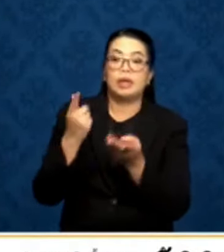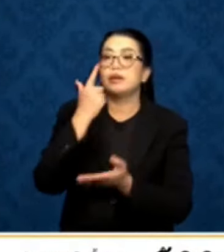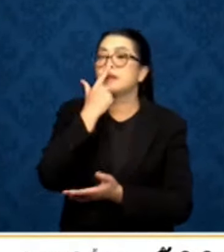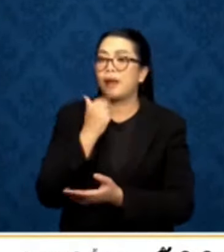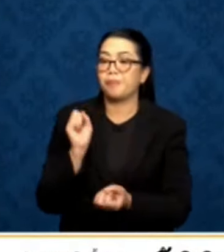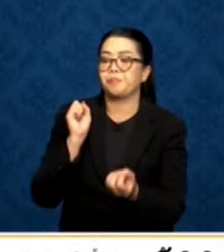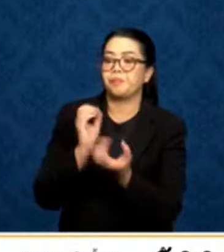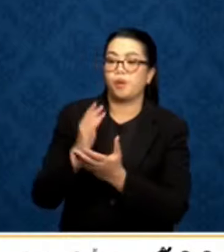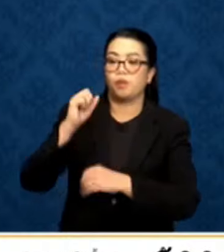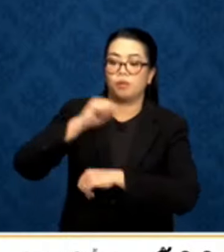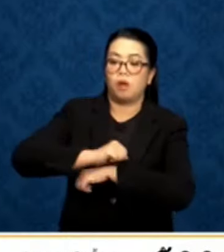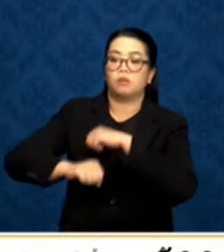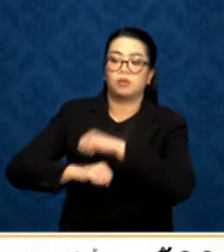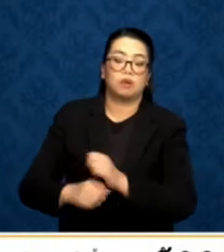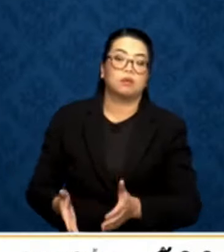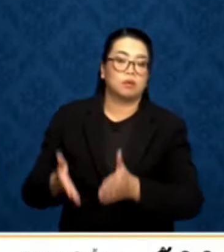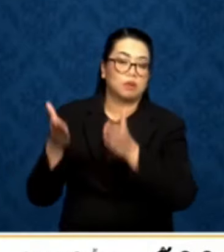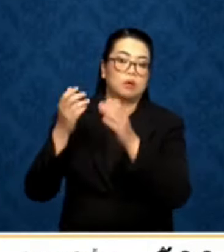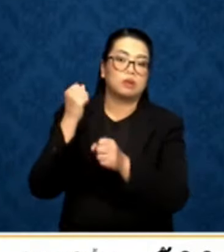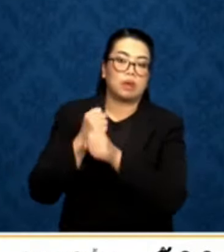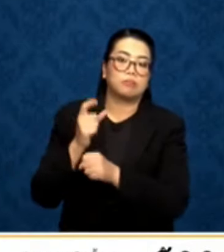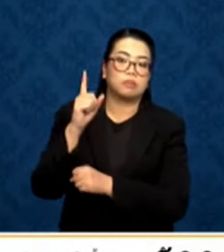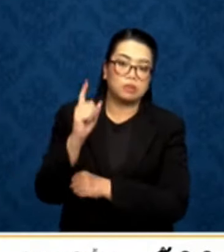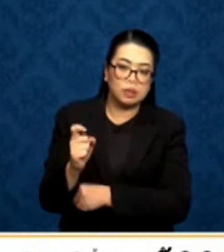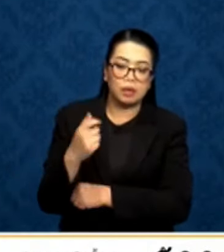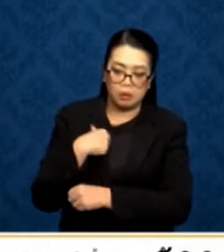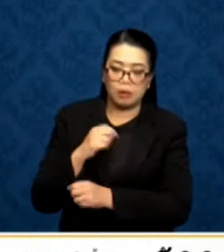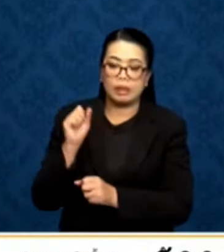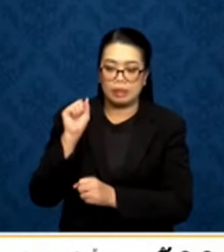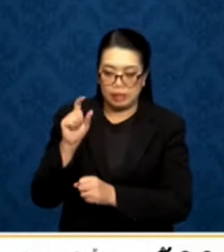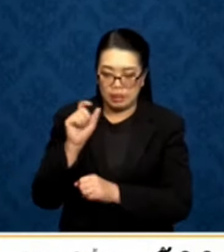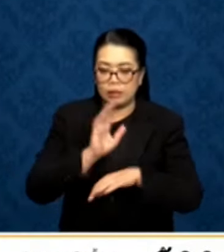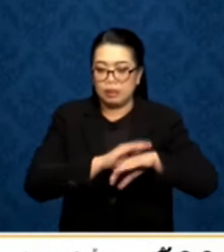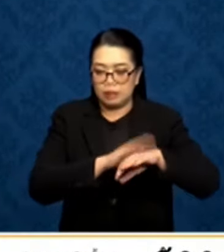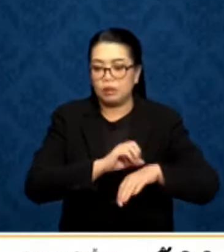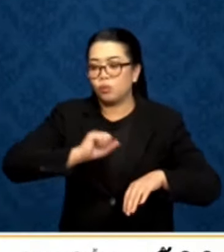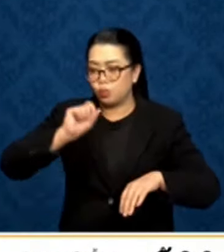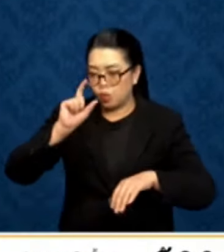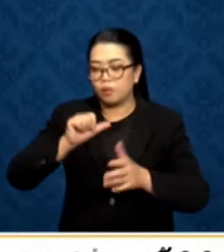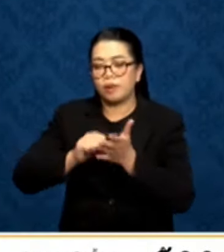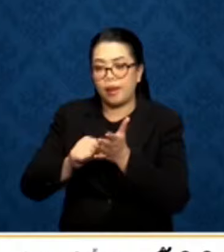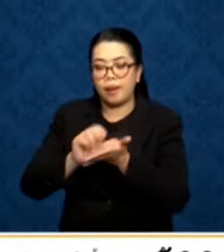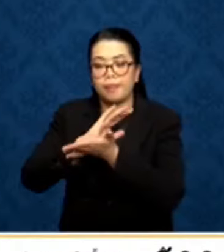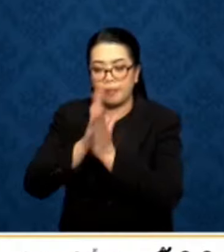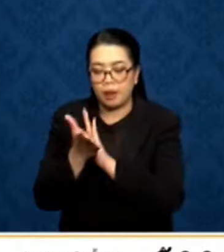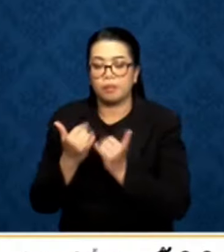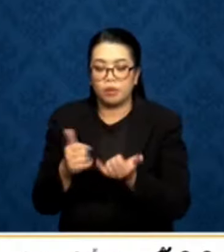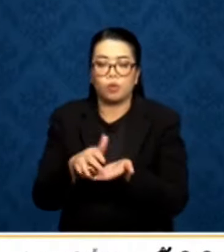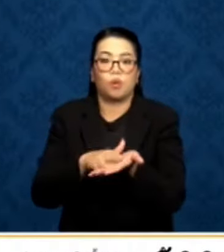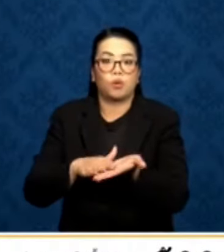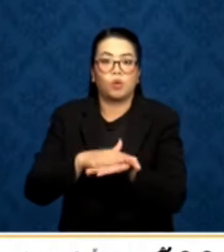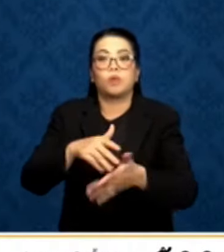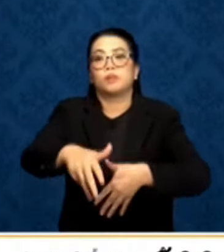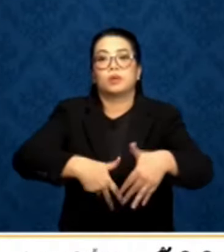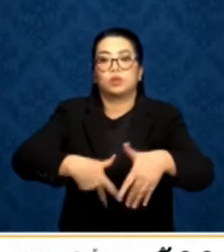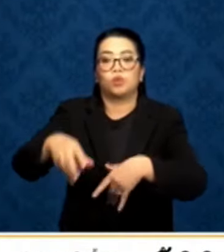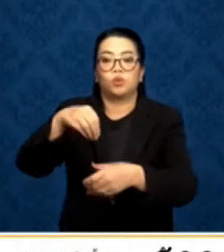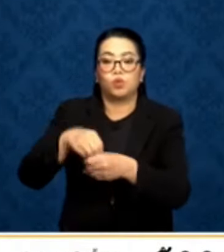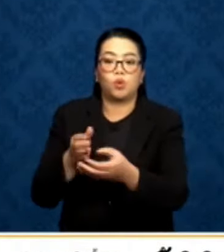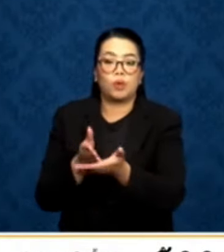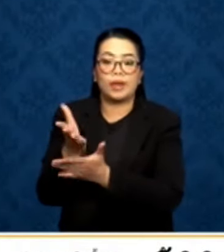และต้องเร่งดำเนินการอย่างด่วนนะครับเราก็ได้เร่งดำเนินการไปอันนี้ในส่วนของการเคหะต้องขออภัยพี่น้องประชาชนนะครับที่